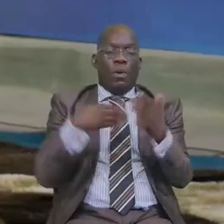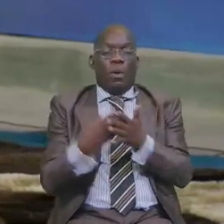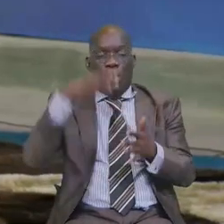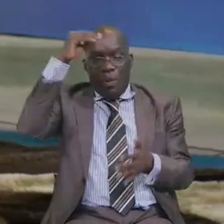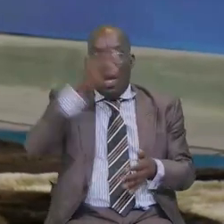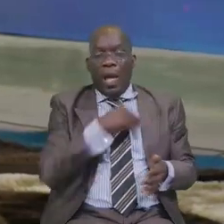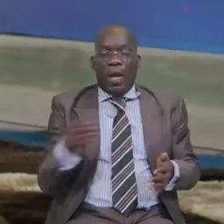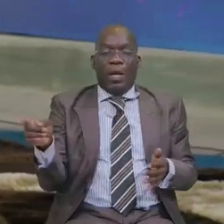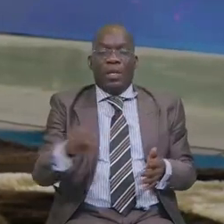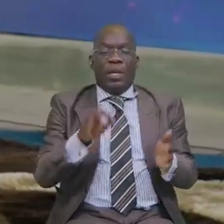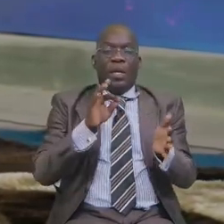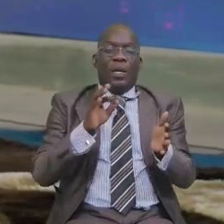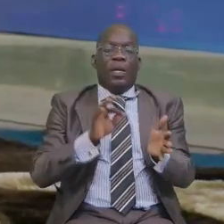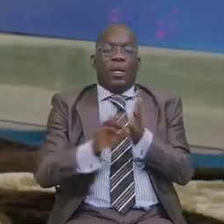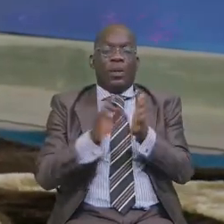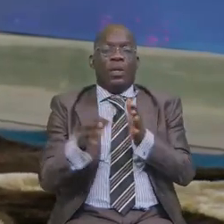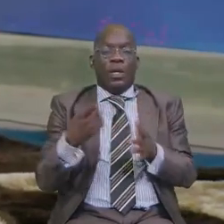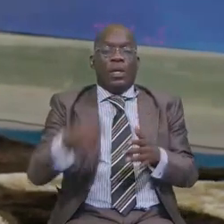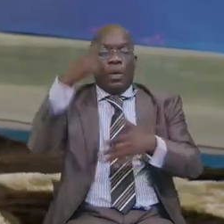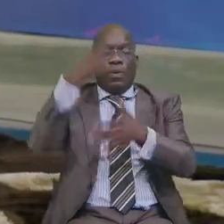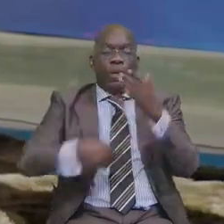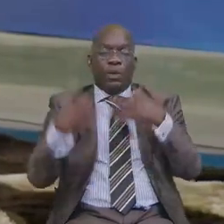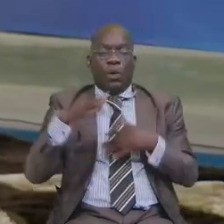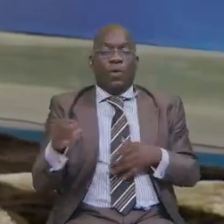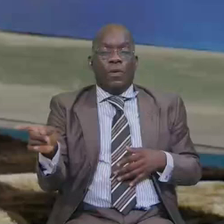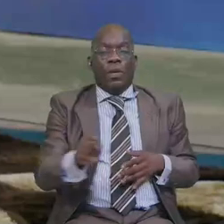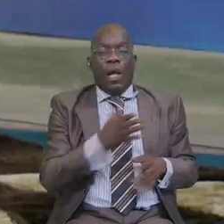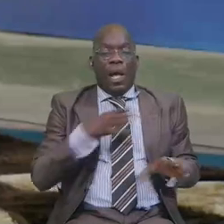valeur à 50 000 pièces d'argent.